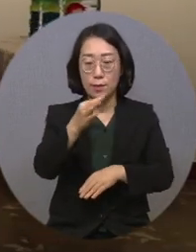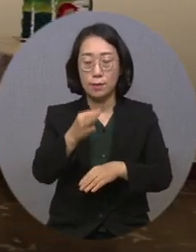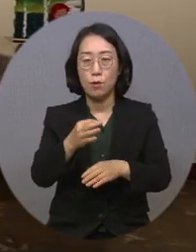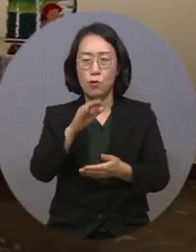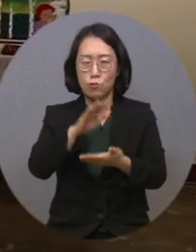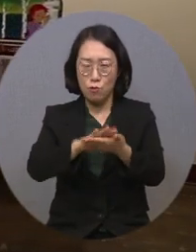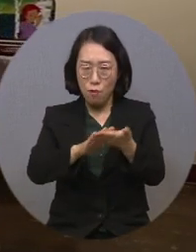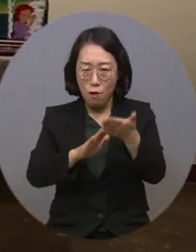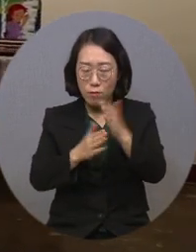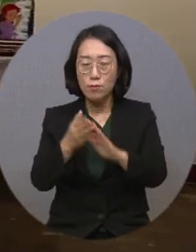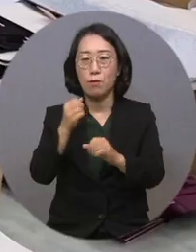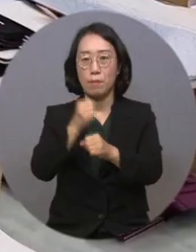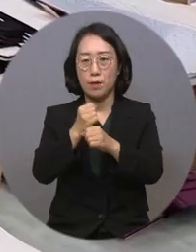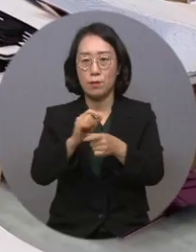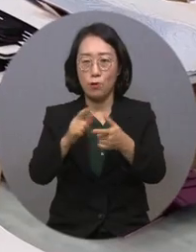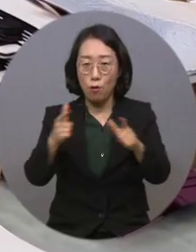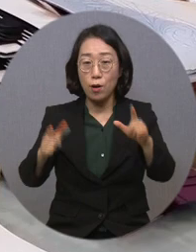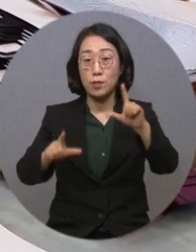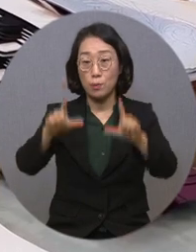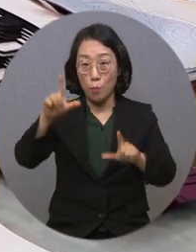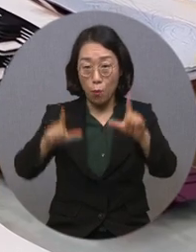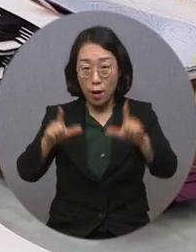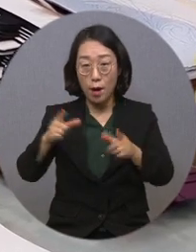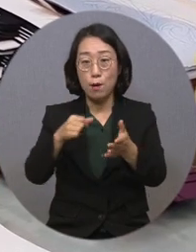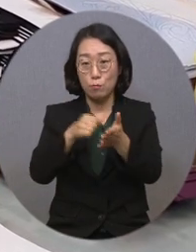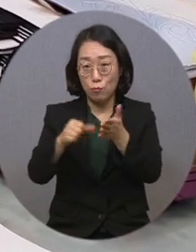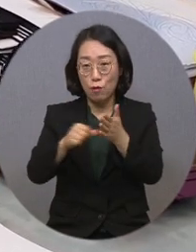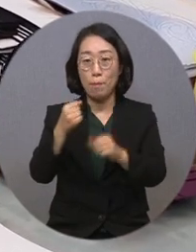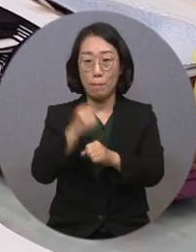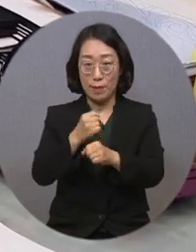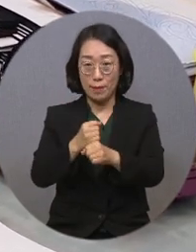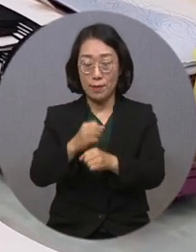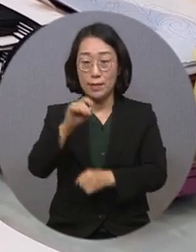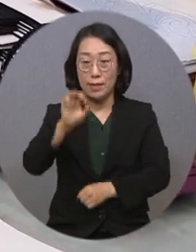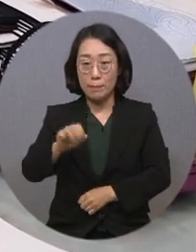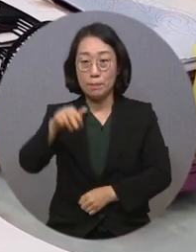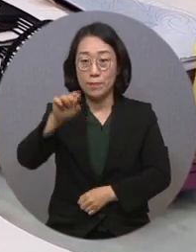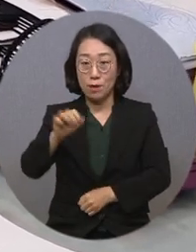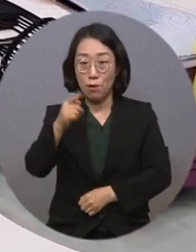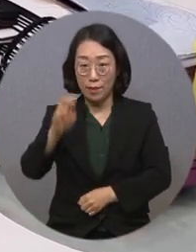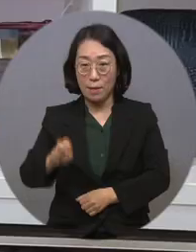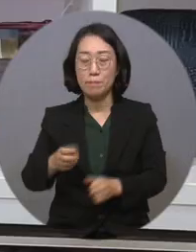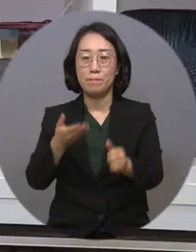손끝에서 다양한 디자인의 작품을 완성하는 임정남 공예가가 있습니다.